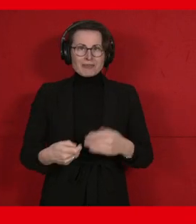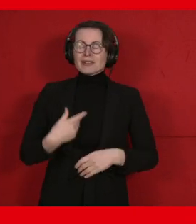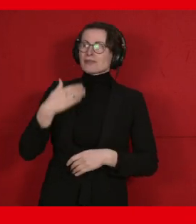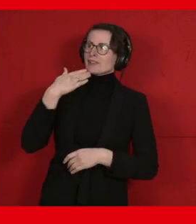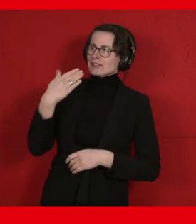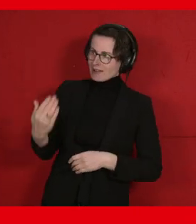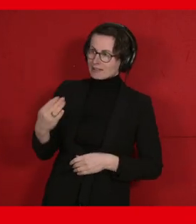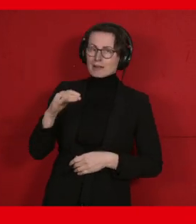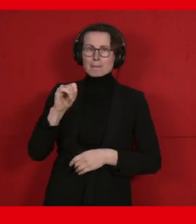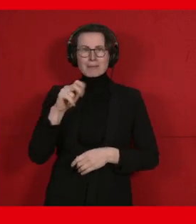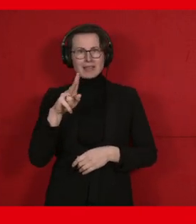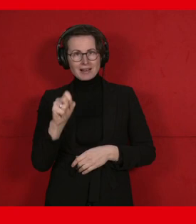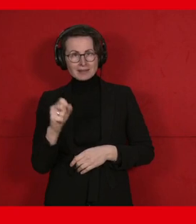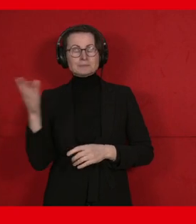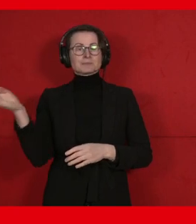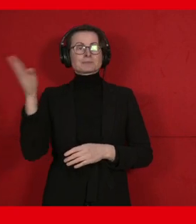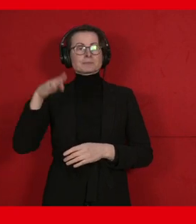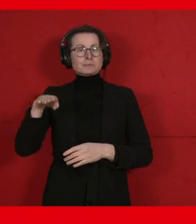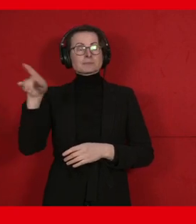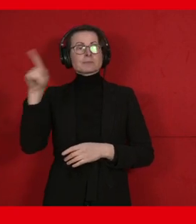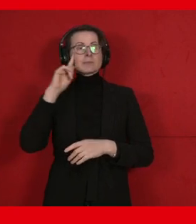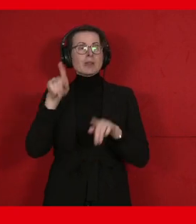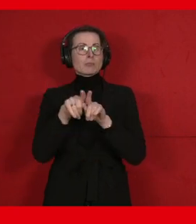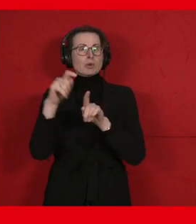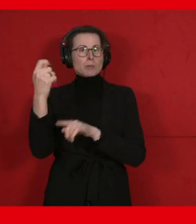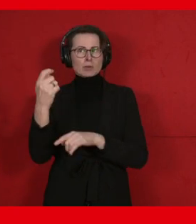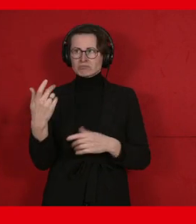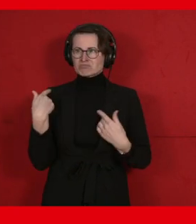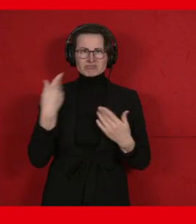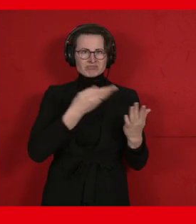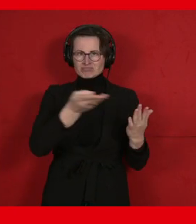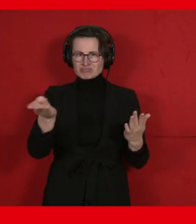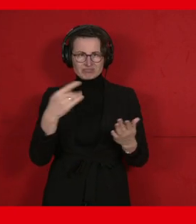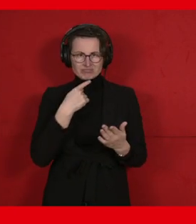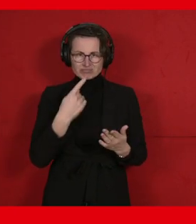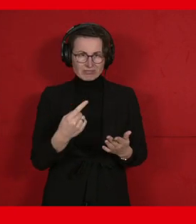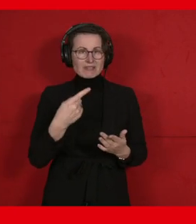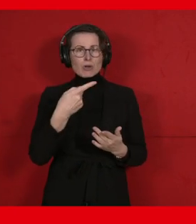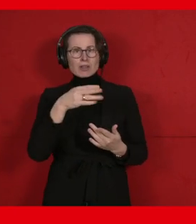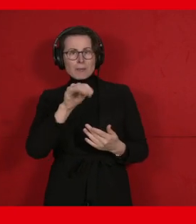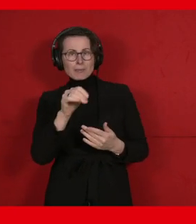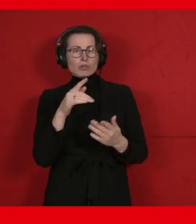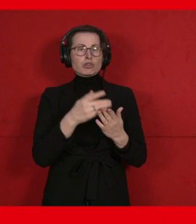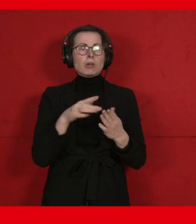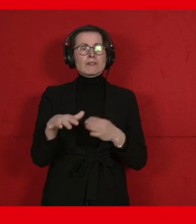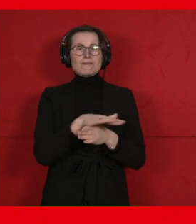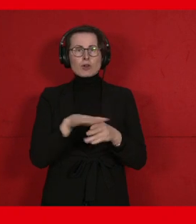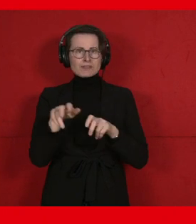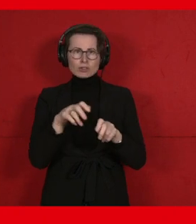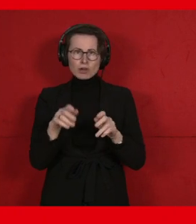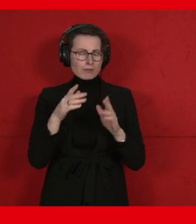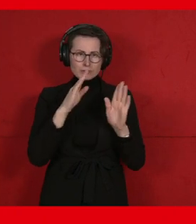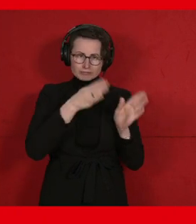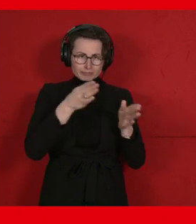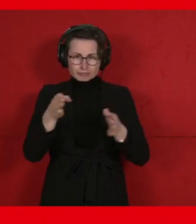Michael Vassiliadis. Martin Brudermüller. Schon fast alles gesagt. Die Frau Grimm hat den volkswirtschaftlichen Rundumschlag gemacht.